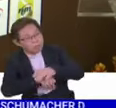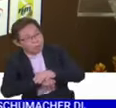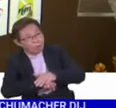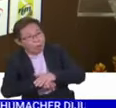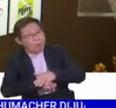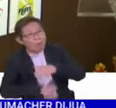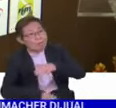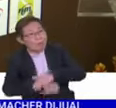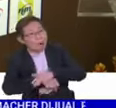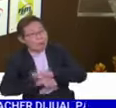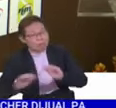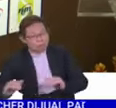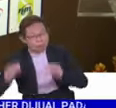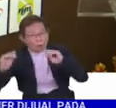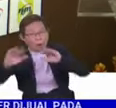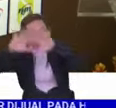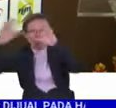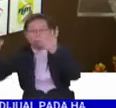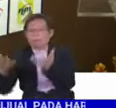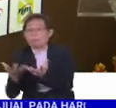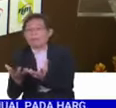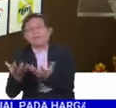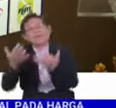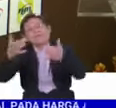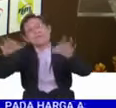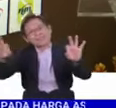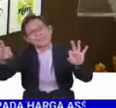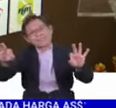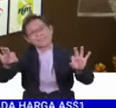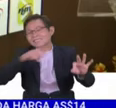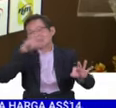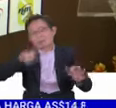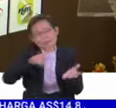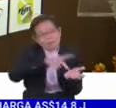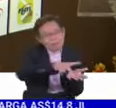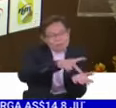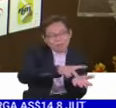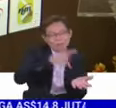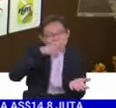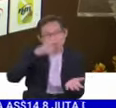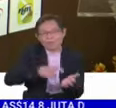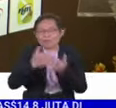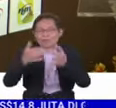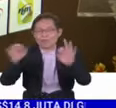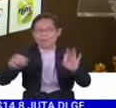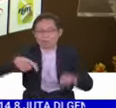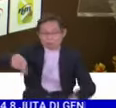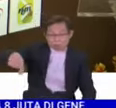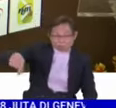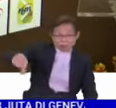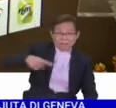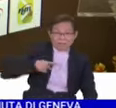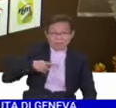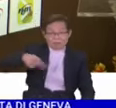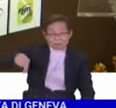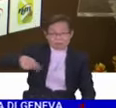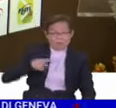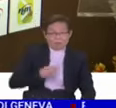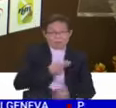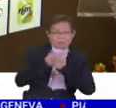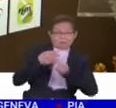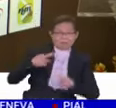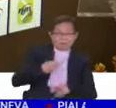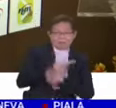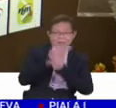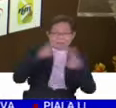dunia tanpa sebarang bayaran langganan bulanan ya. Kualiti yang kami sediakan adalah